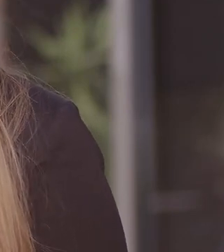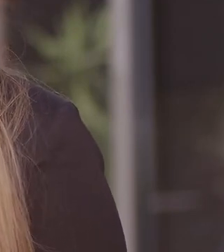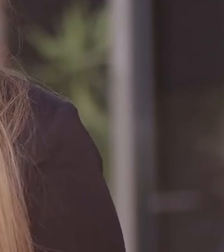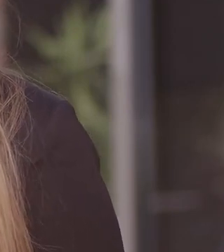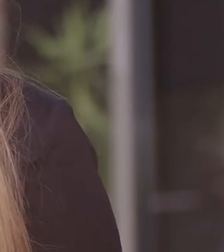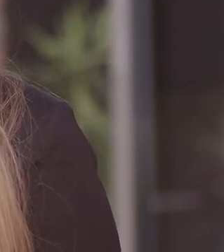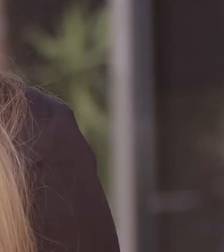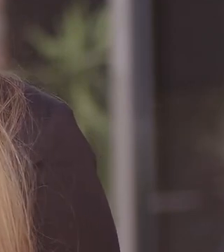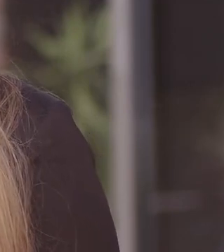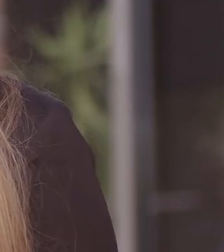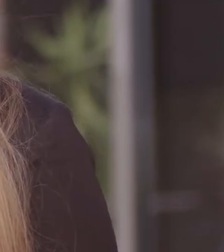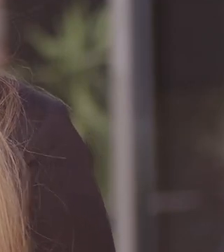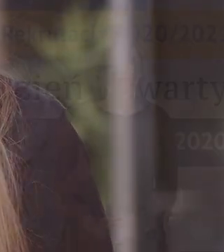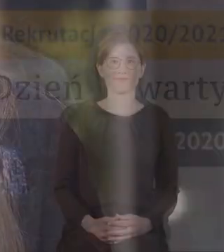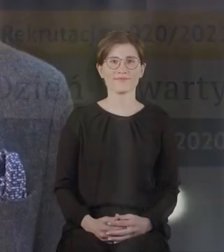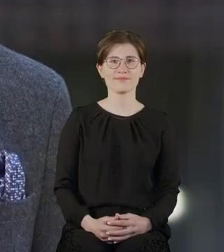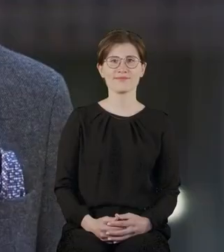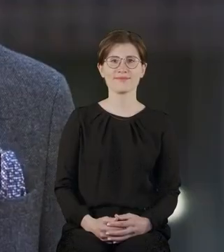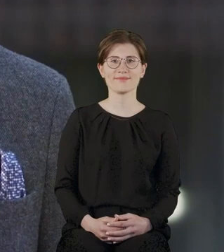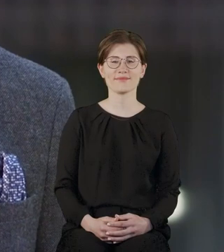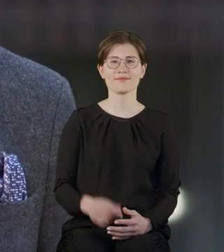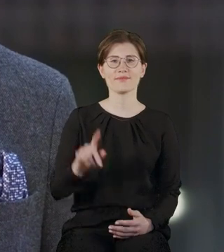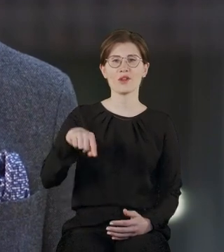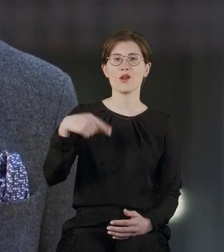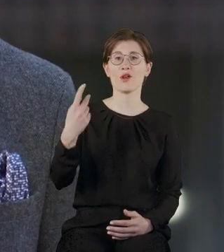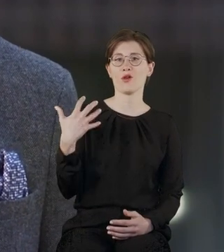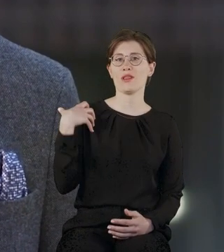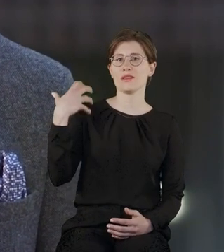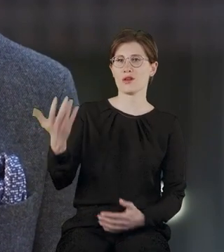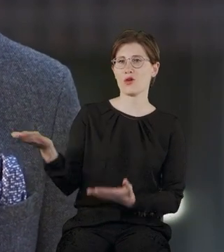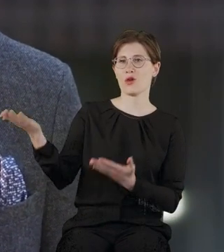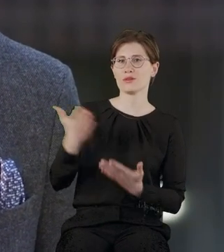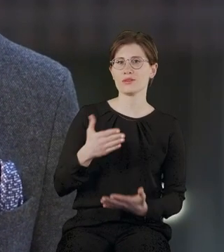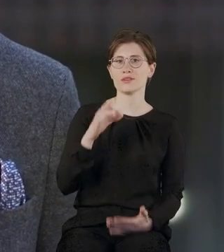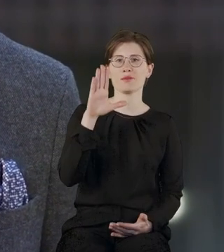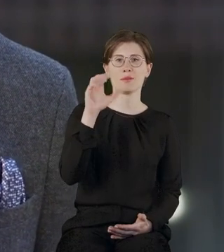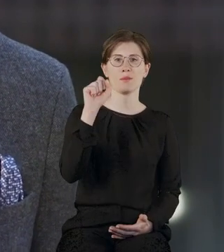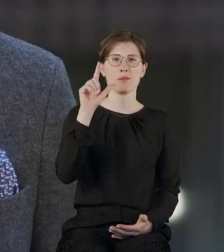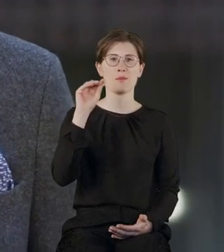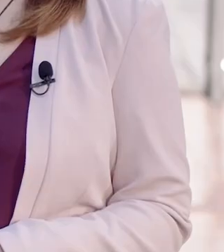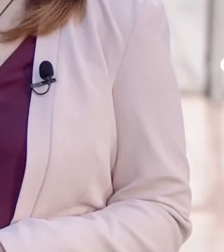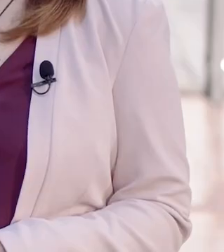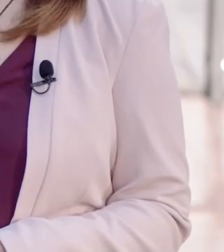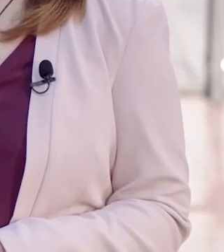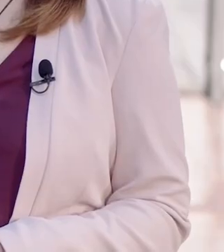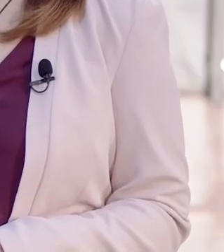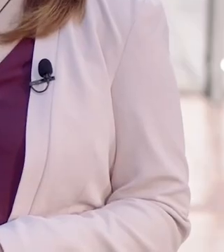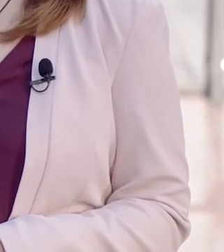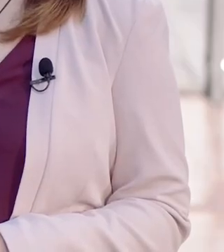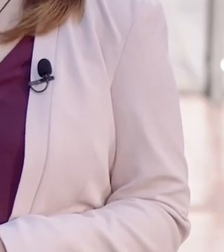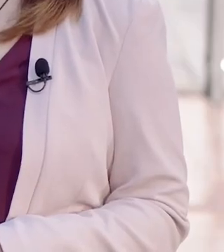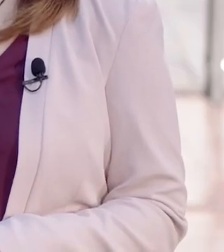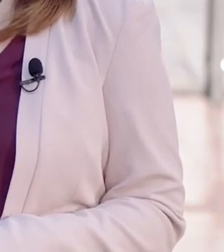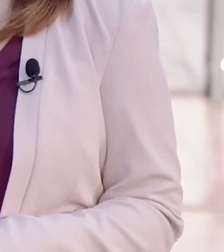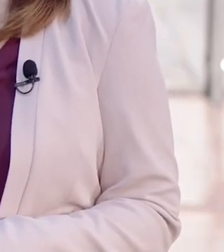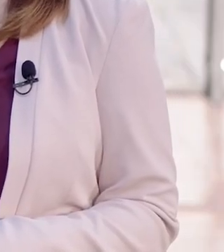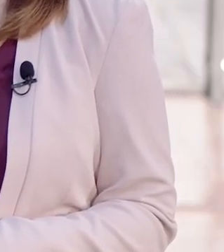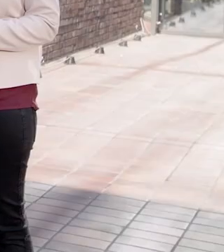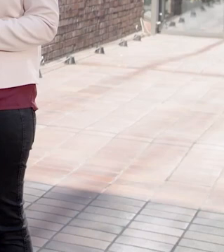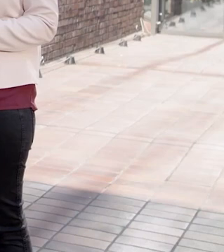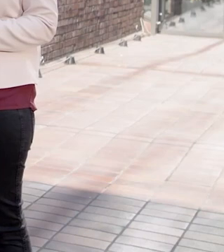mogą liczyć osoby ze specjalnymi potrzebami. Kolejnym naszym gościem jest pani Małgorzata Balewska z Centrum Obsługi Studentów. Dzień dobry. Dzień